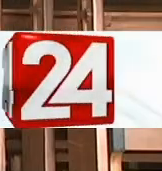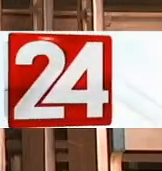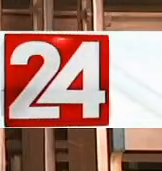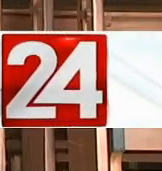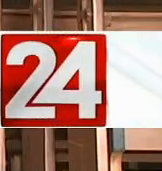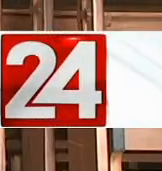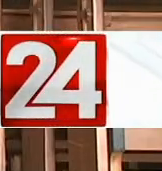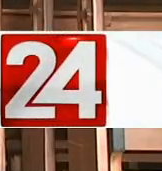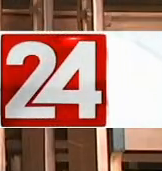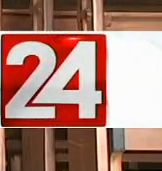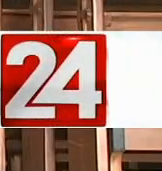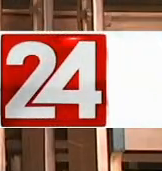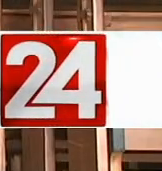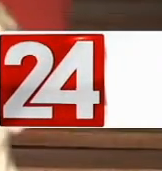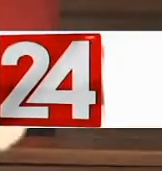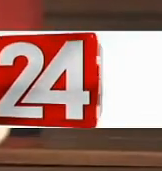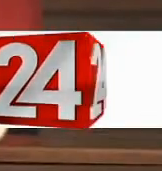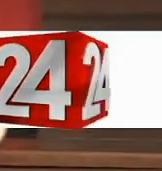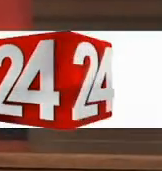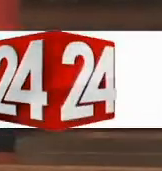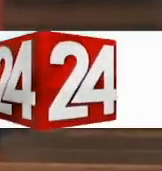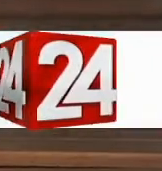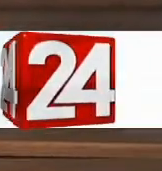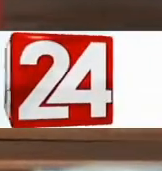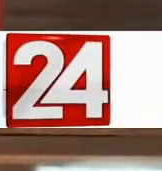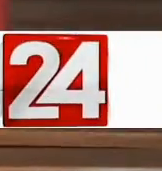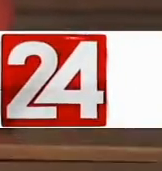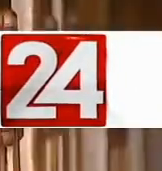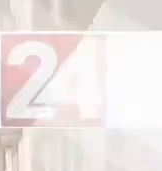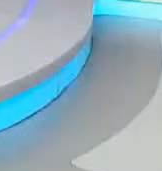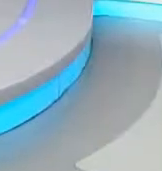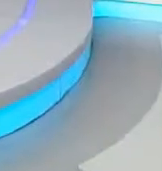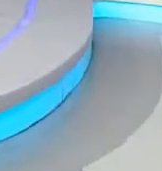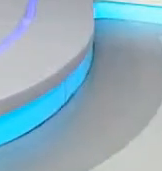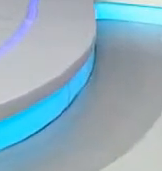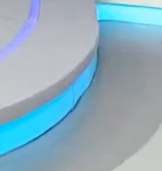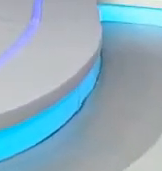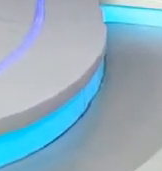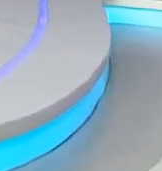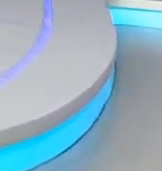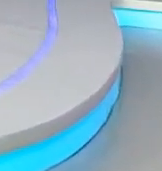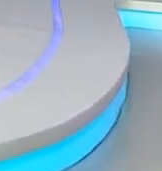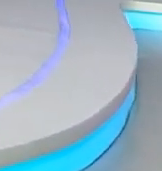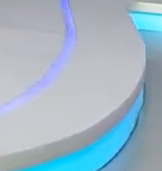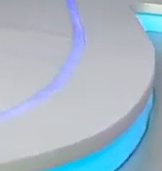sa ilalim ng Alert Level 3. Sa pagbabalik po yan ng 24 oras.